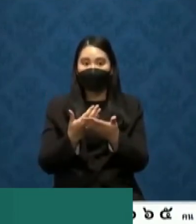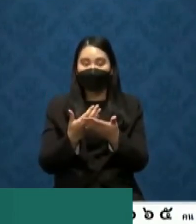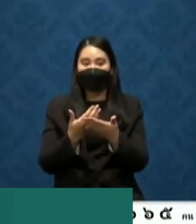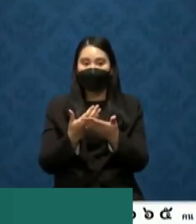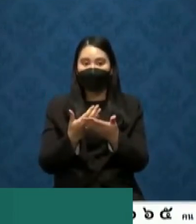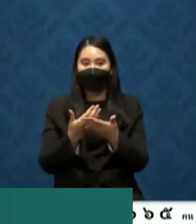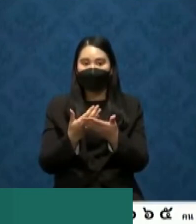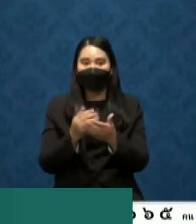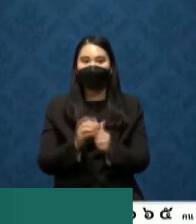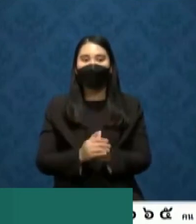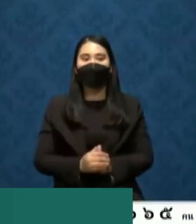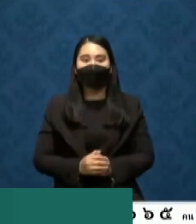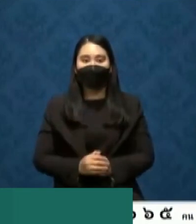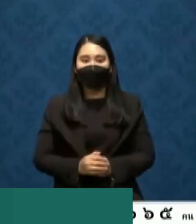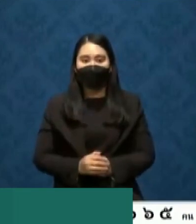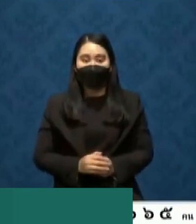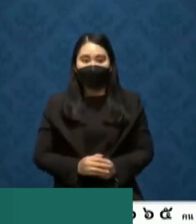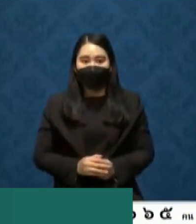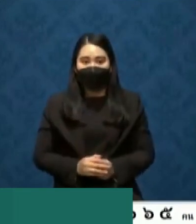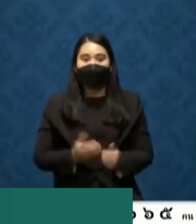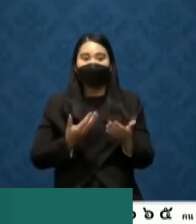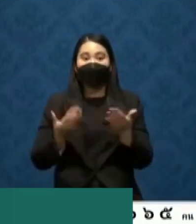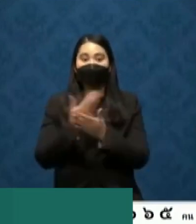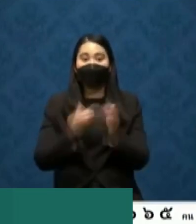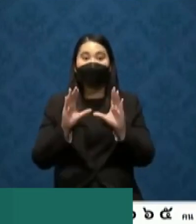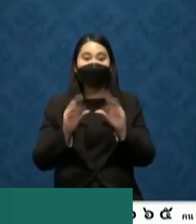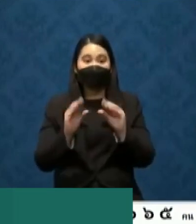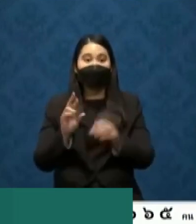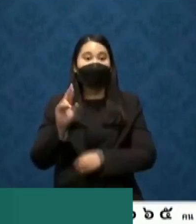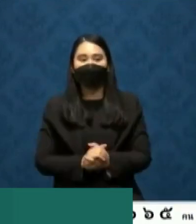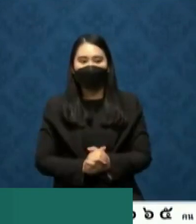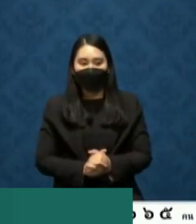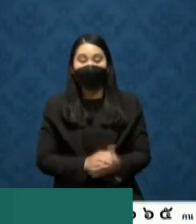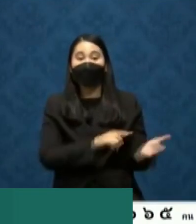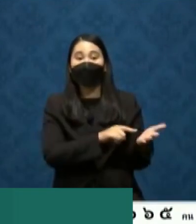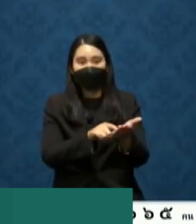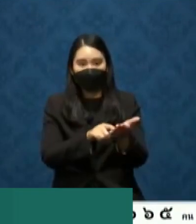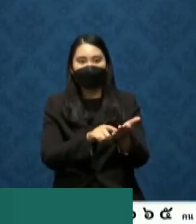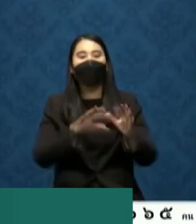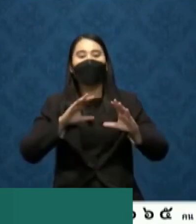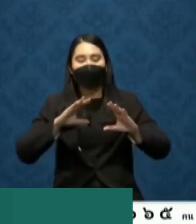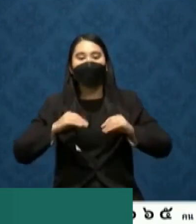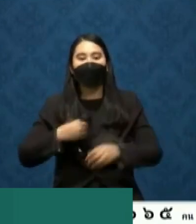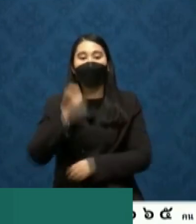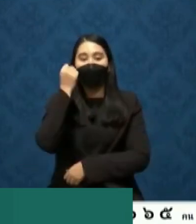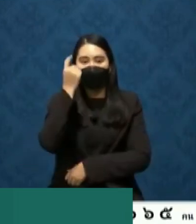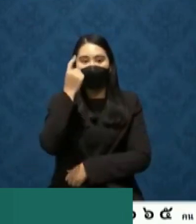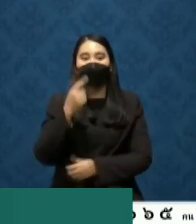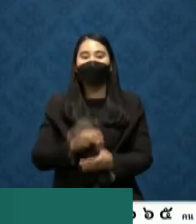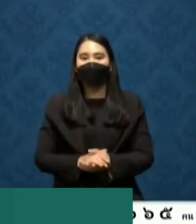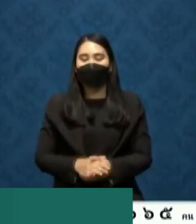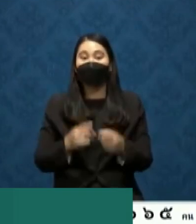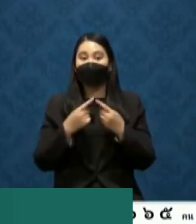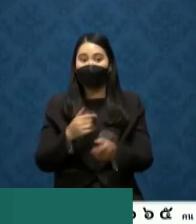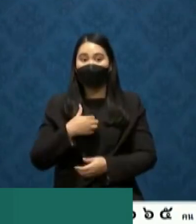มันยังไม่ครบองค์ครับองค์ประชุมคือ333ขาดอีก56สมาชิกวุฒิสภาอยู่ในห้องประชุมแค่43คนหาย